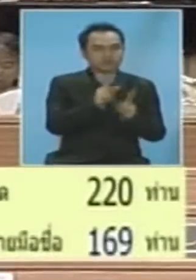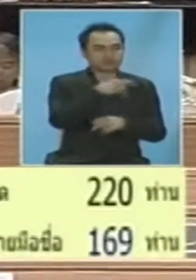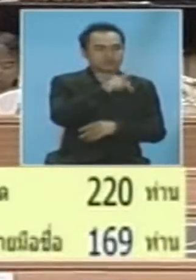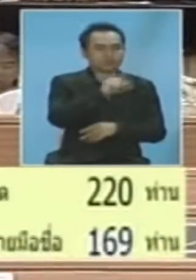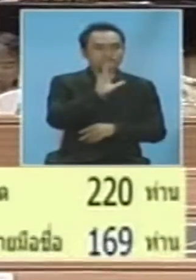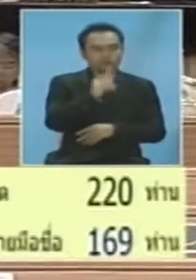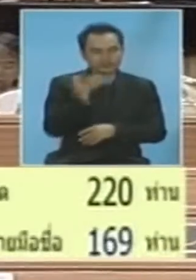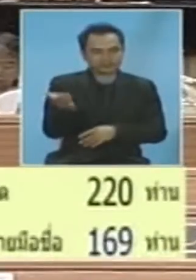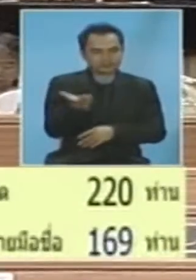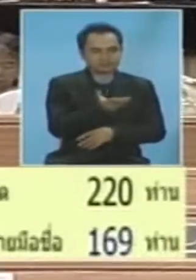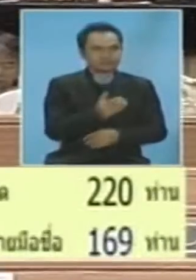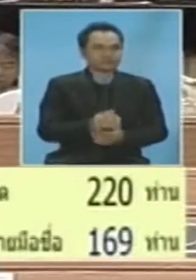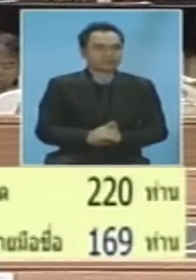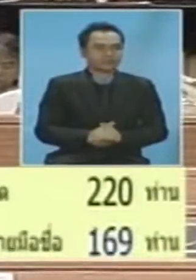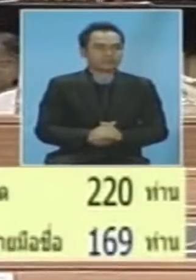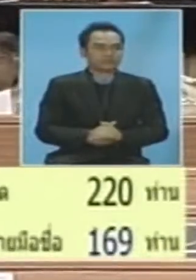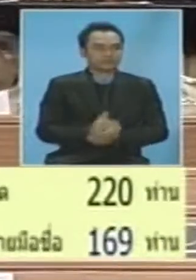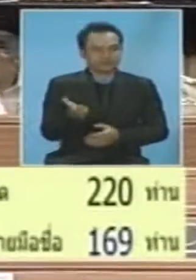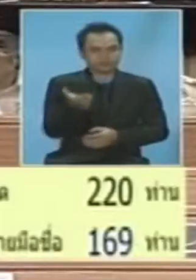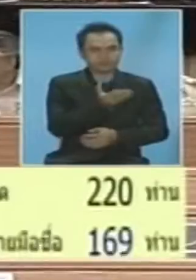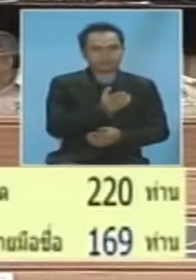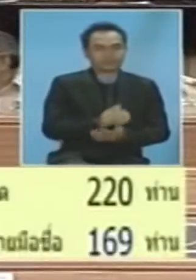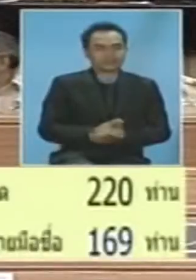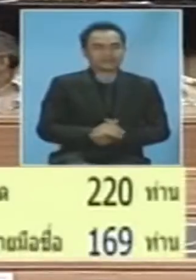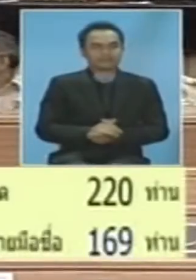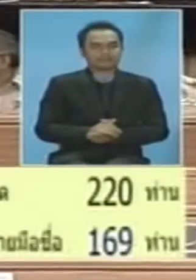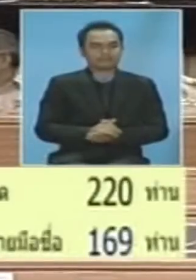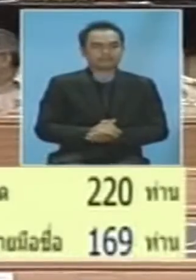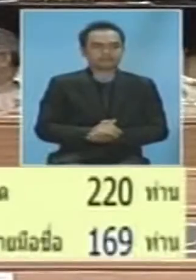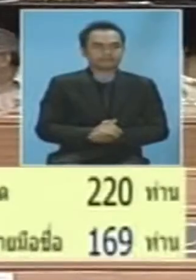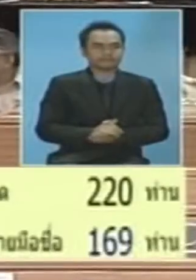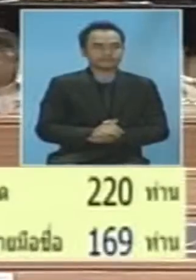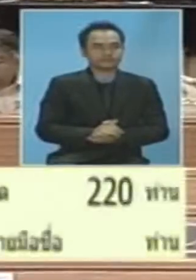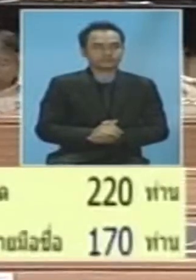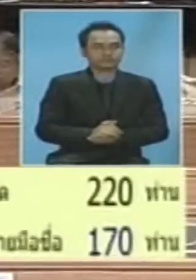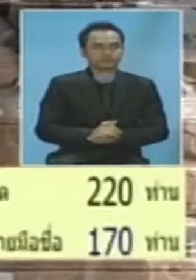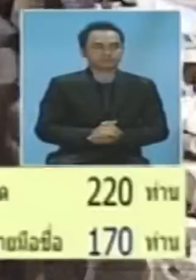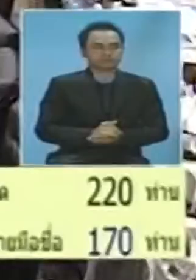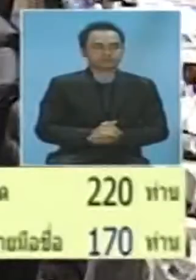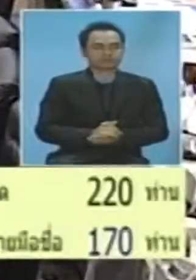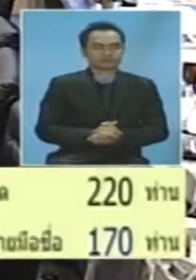ครับเชิญครับทางปปช.ครับ